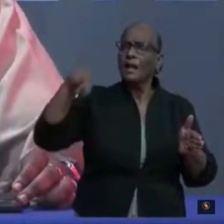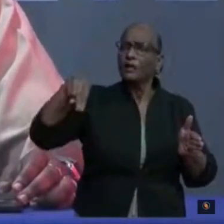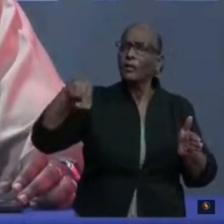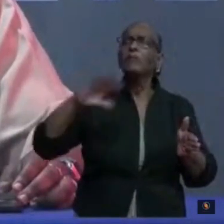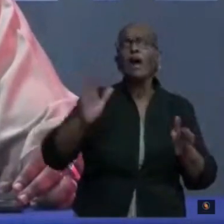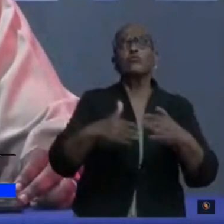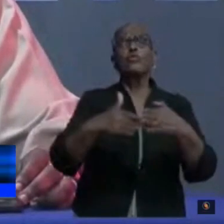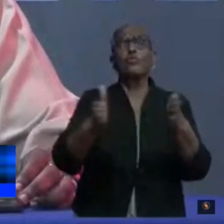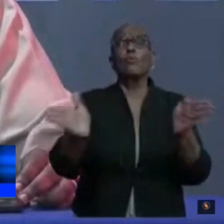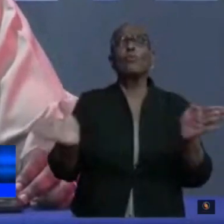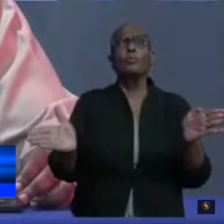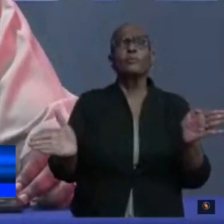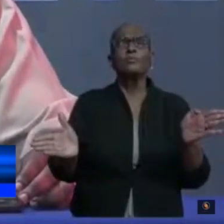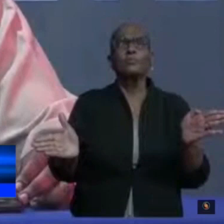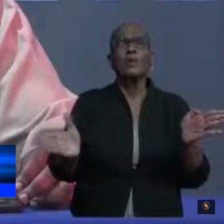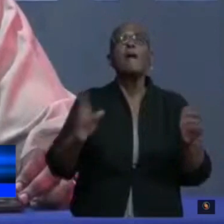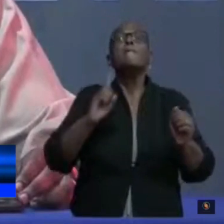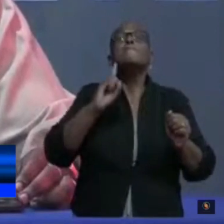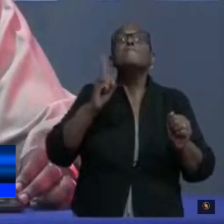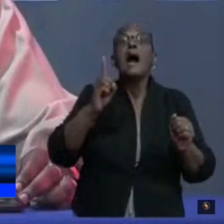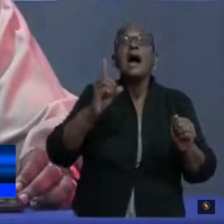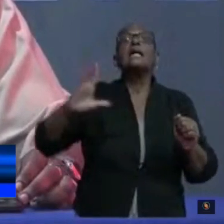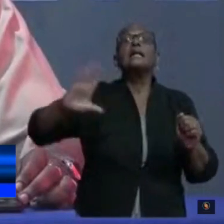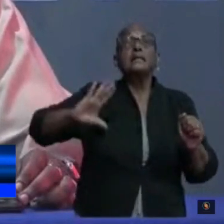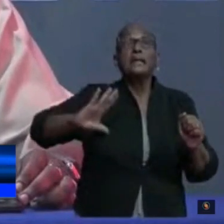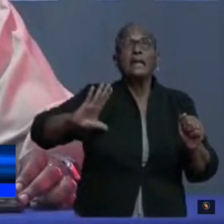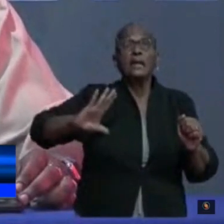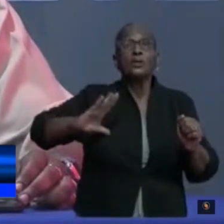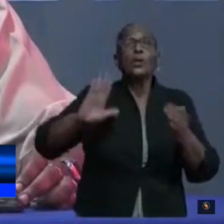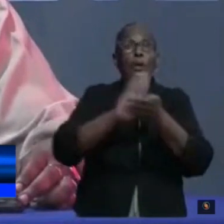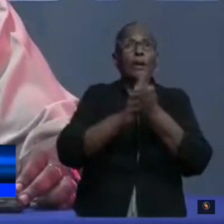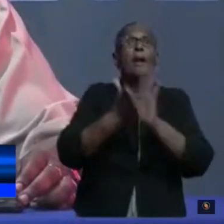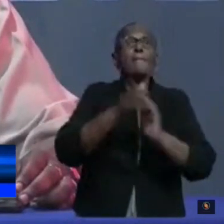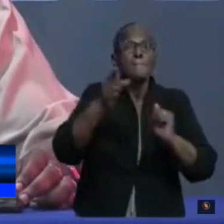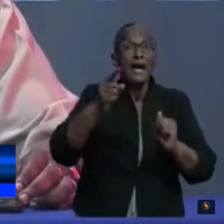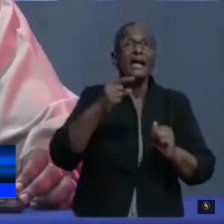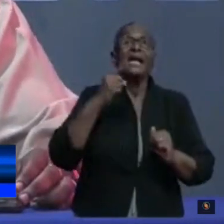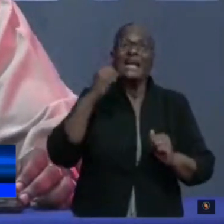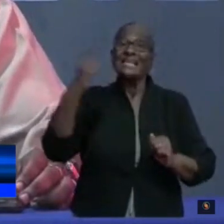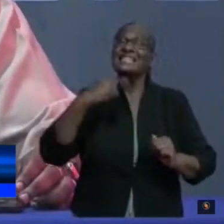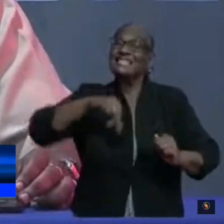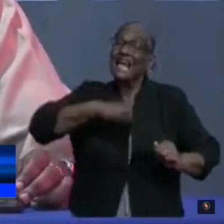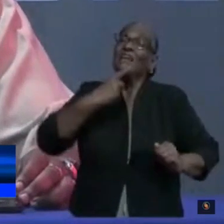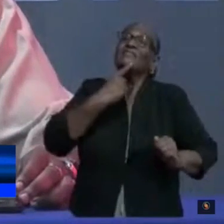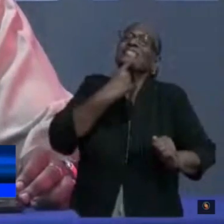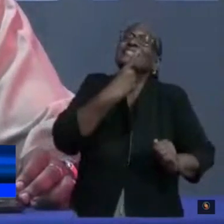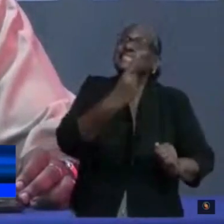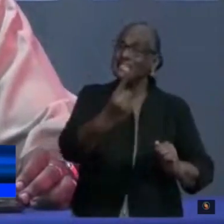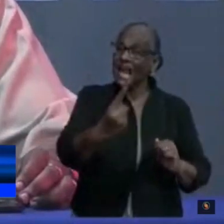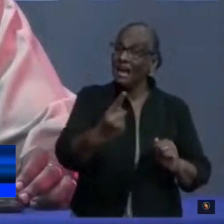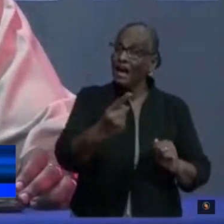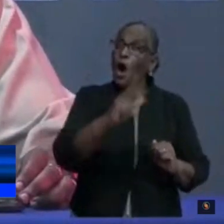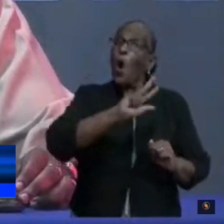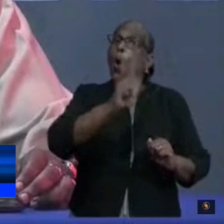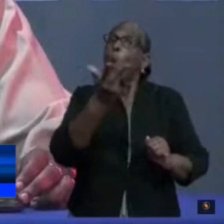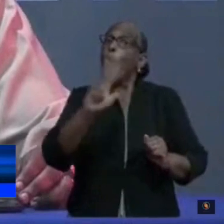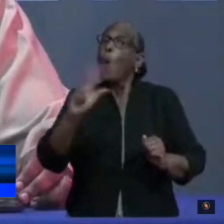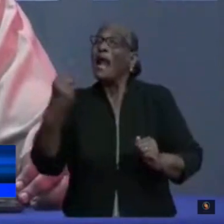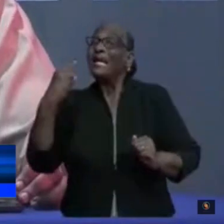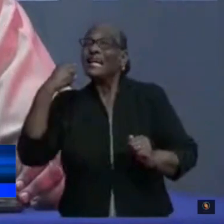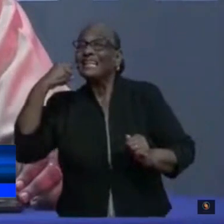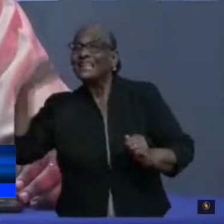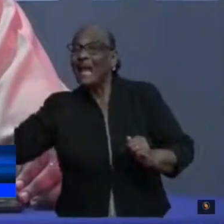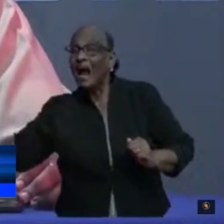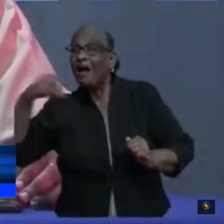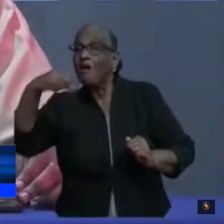open ma en otegi unu en o pota baket making o teng so de fa